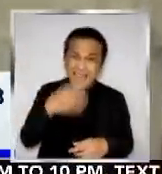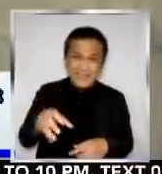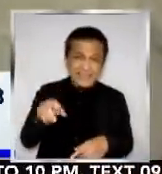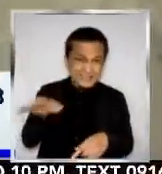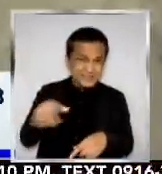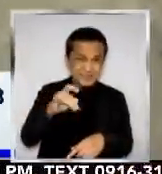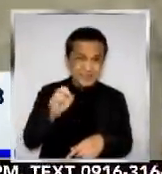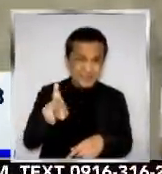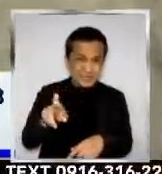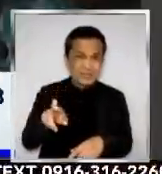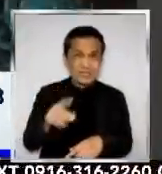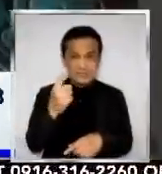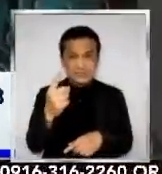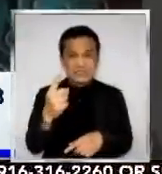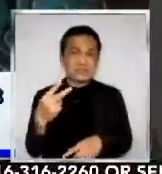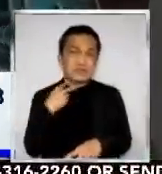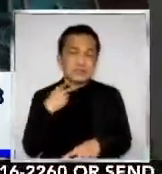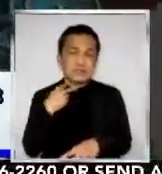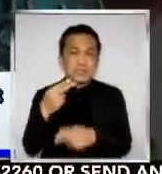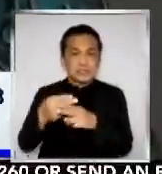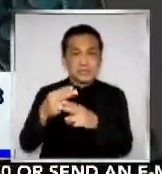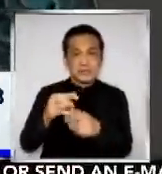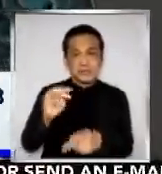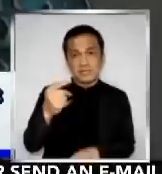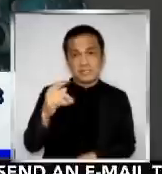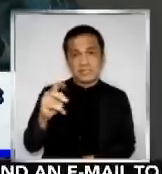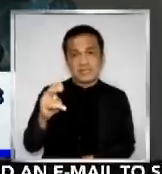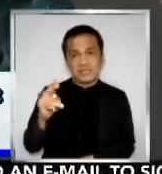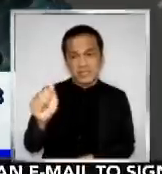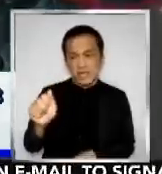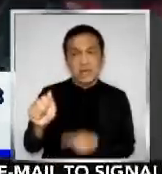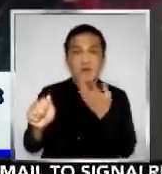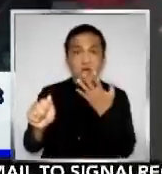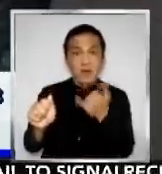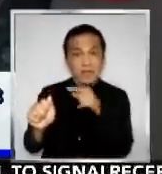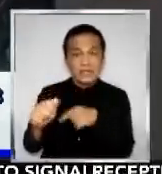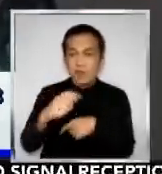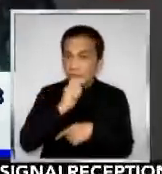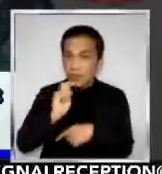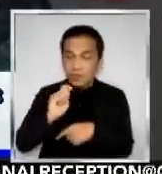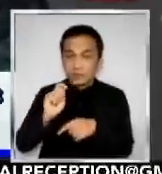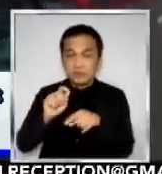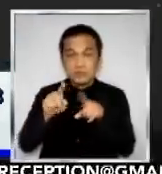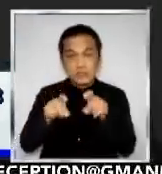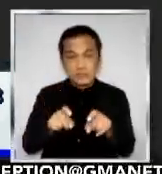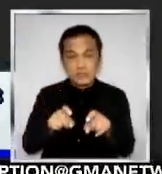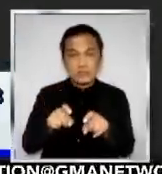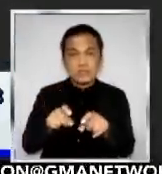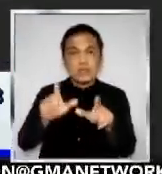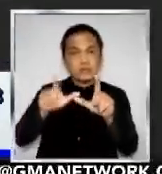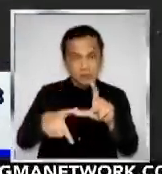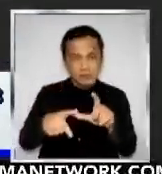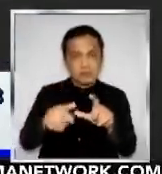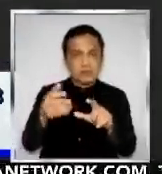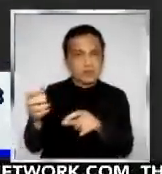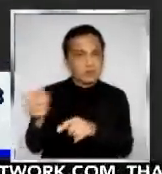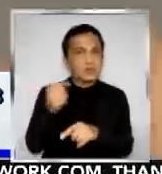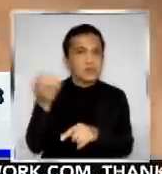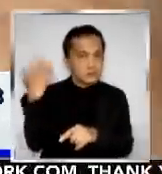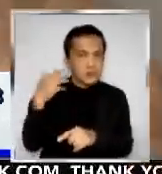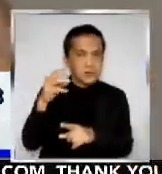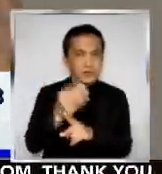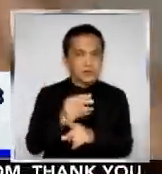si Magdalena Patria. Paso na raw kasi ang kanyang swab test na kanyang nakuha noong March 22, kaya hindi rin siya